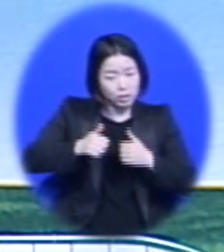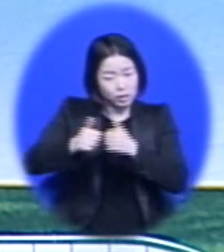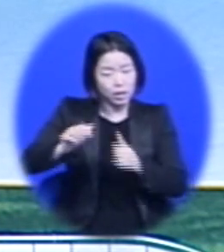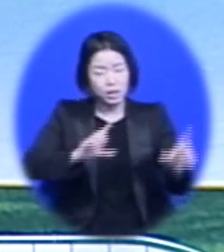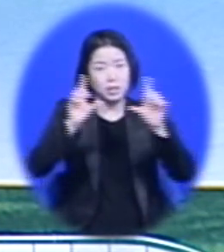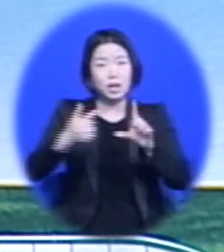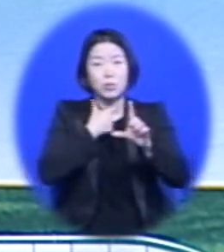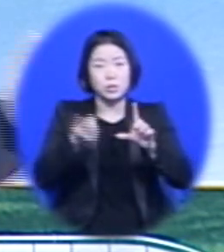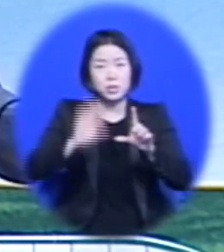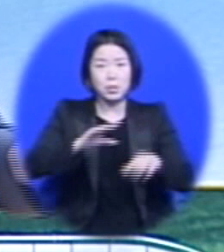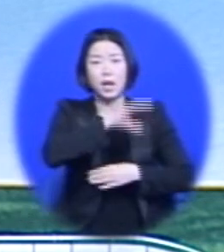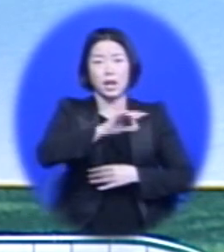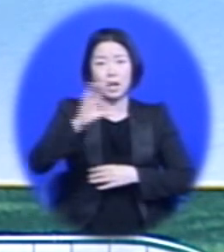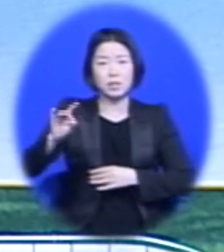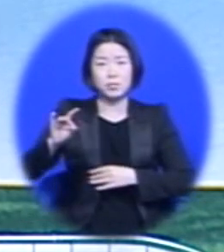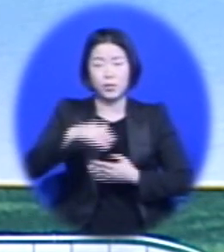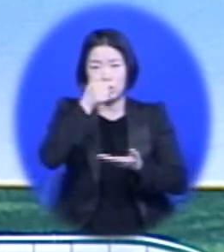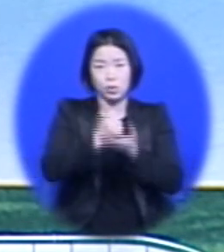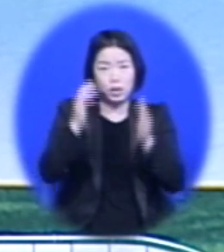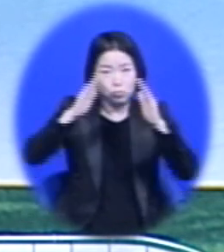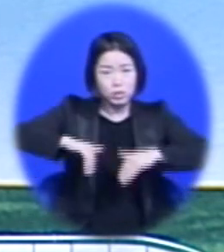때때로 죄에 무너질 때가 있습니다.